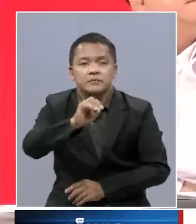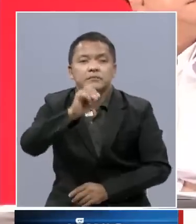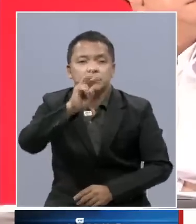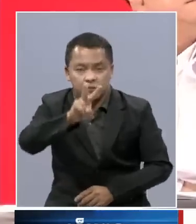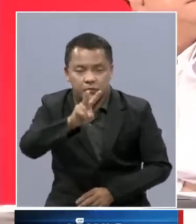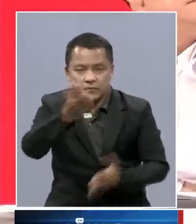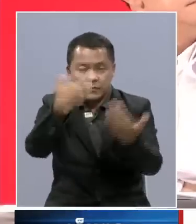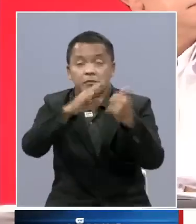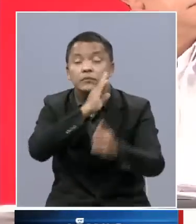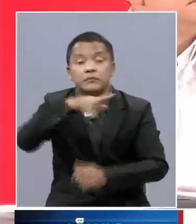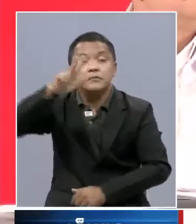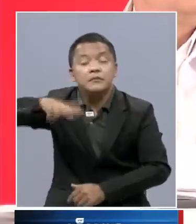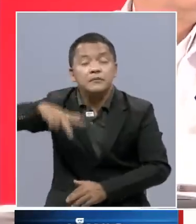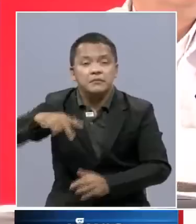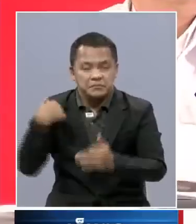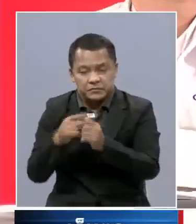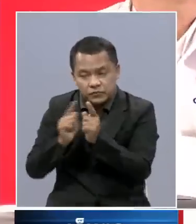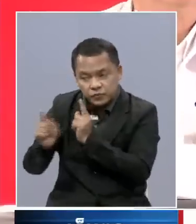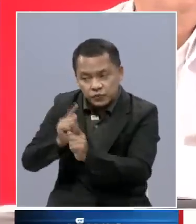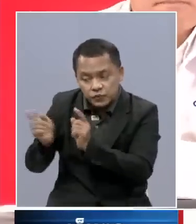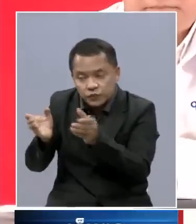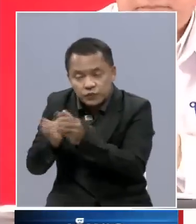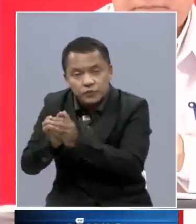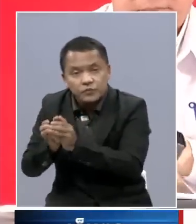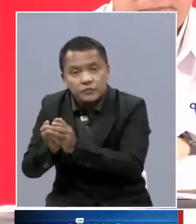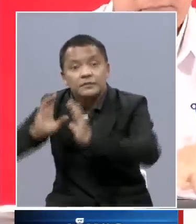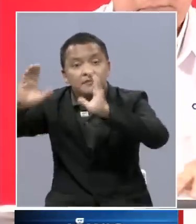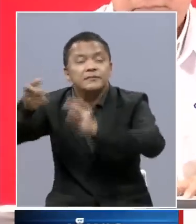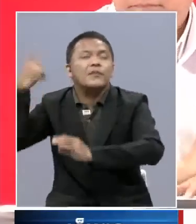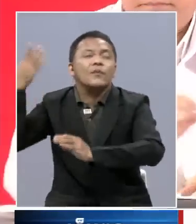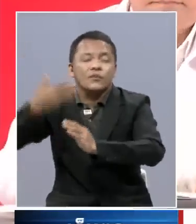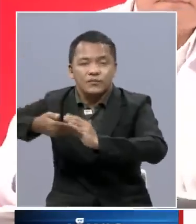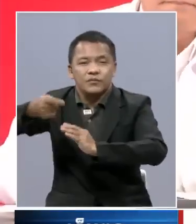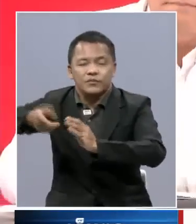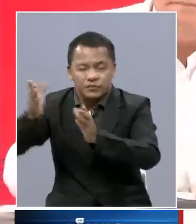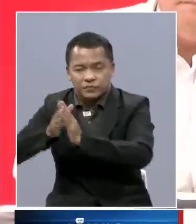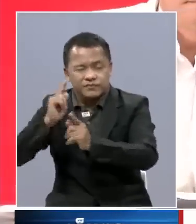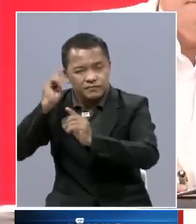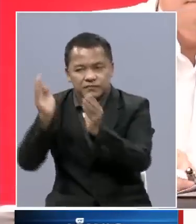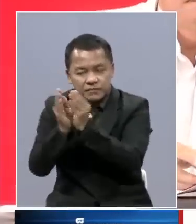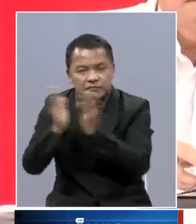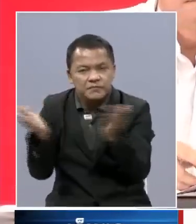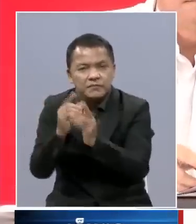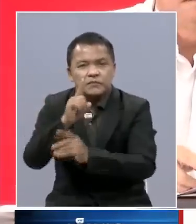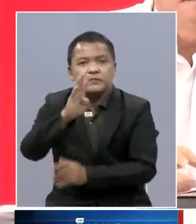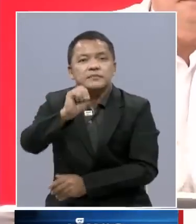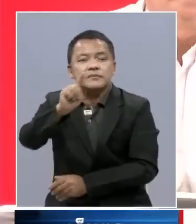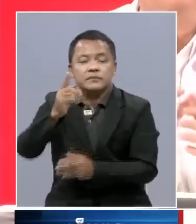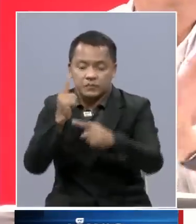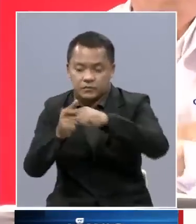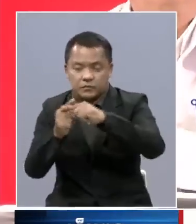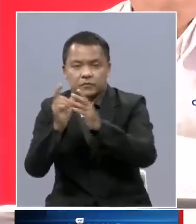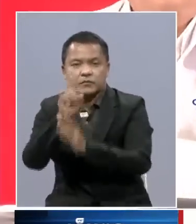งแล้วถ้าเกิดเพื่อไทยมีดีลซ้อนกับพรรครัฐบาลเดิมเขาก็จะได้เสียงสนับสนุน141บวก